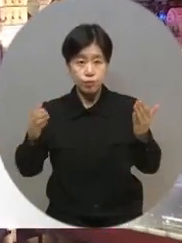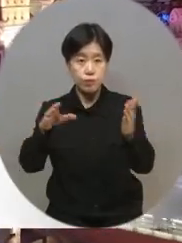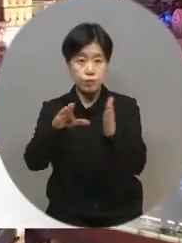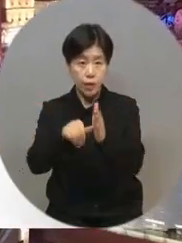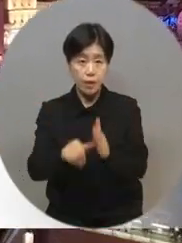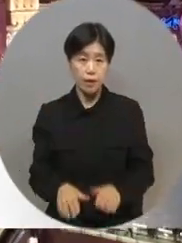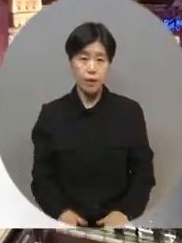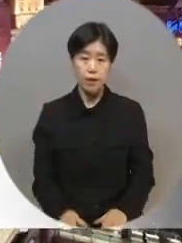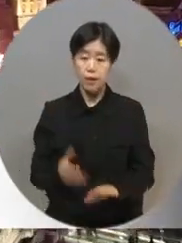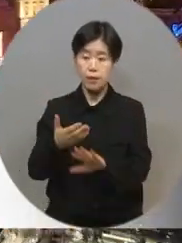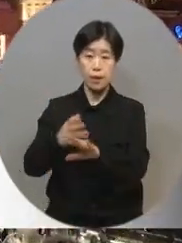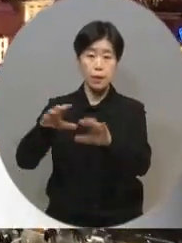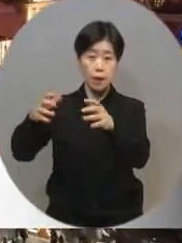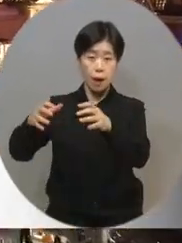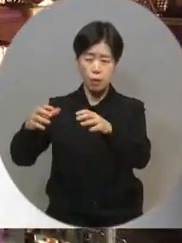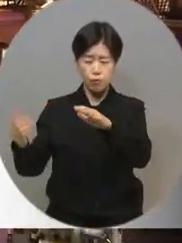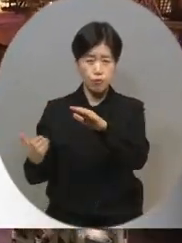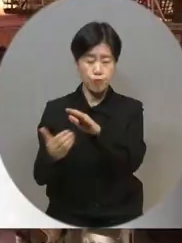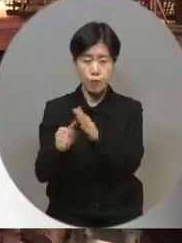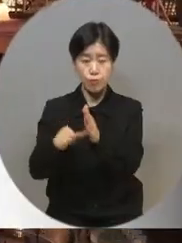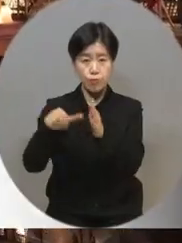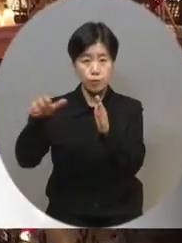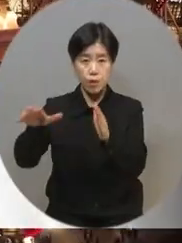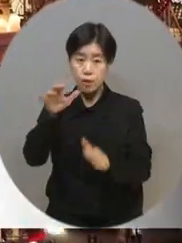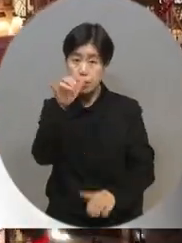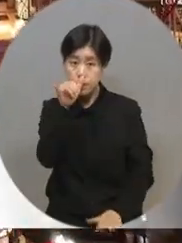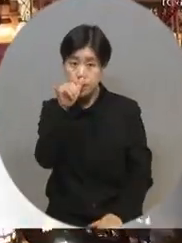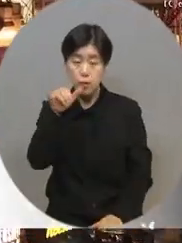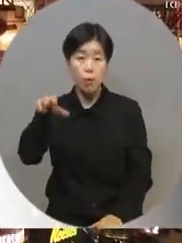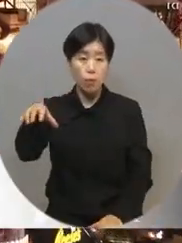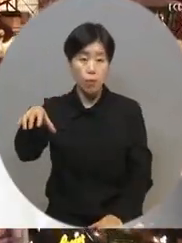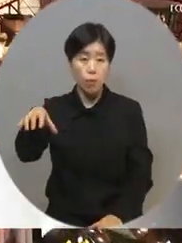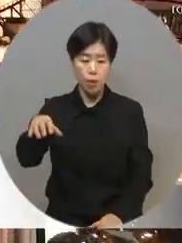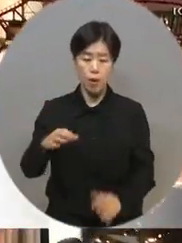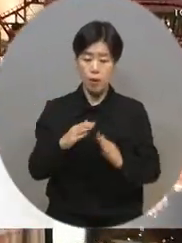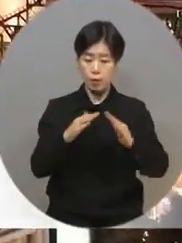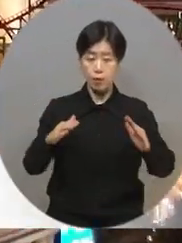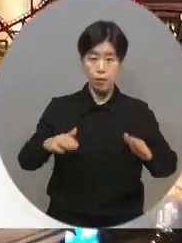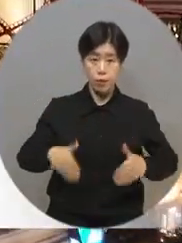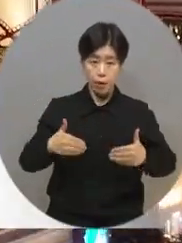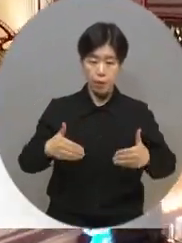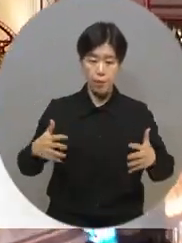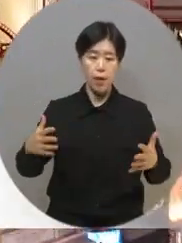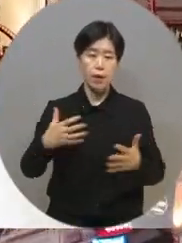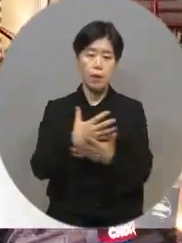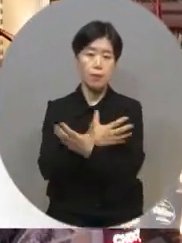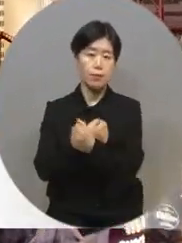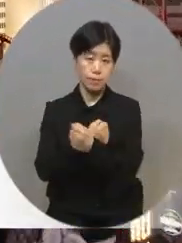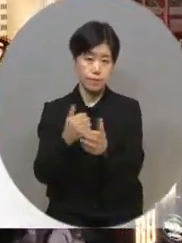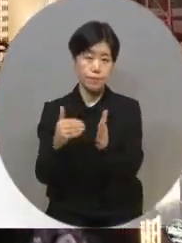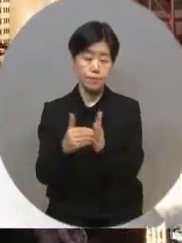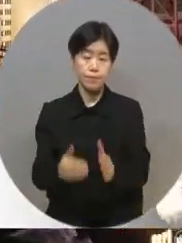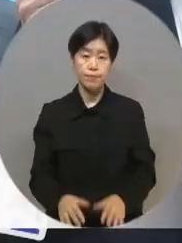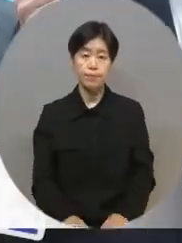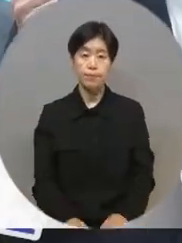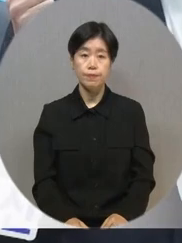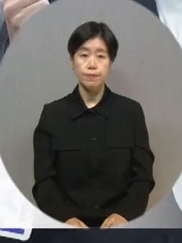창업기업 육성기관인 플러그앤플레이와 글로벌 벤처 창업기업 육성 업무 협약을 체결한 바